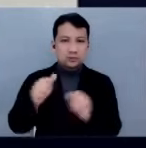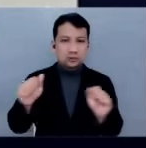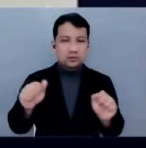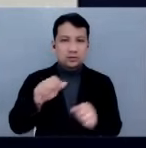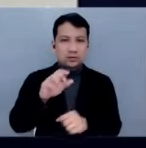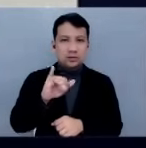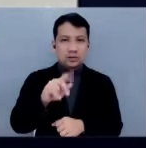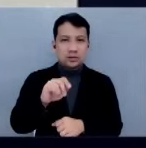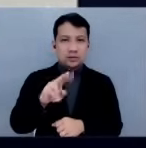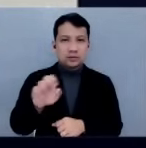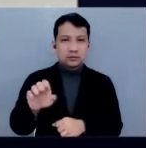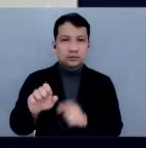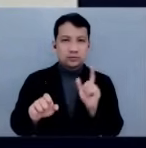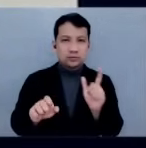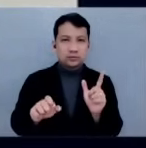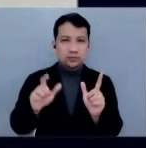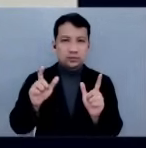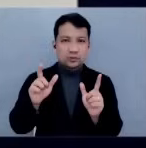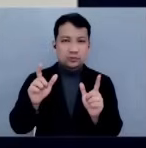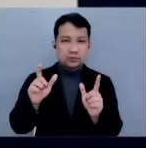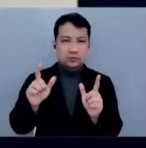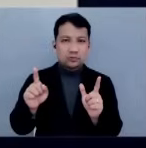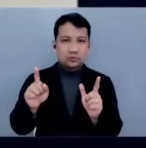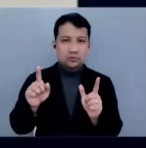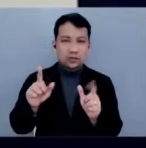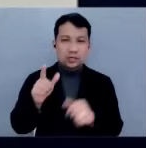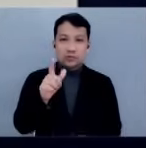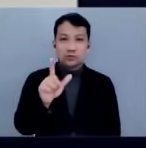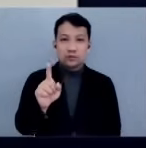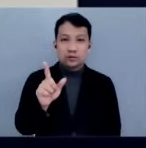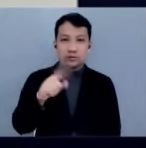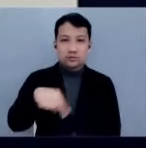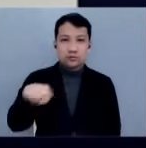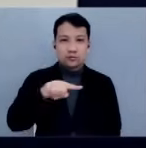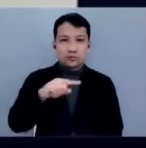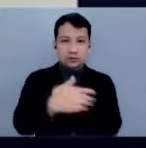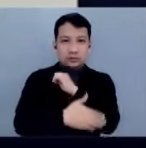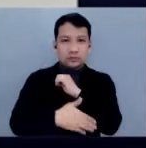sa 21 countries. The Serve!